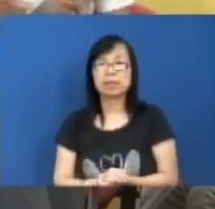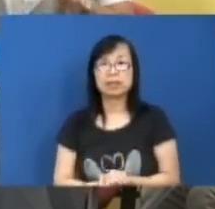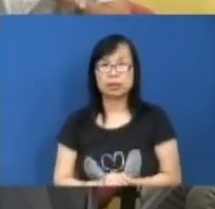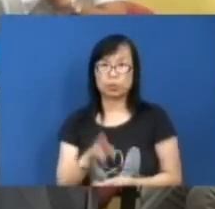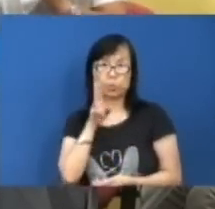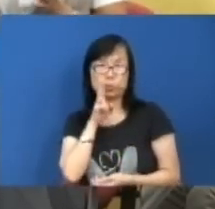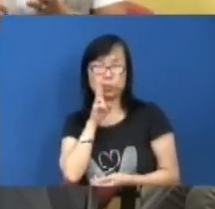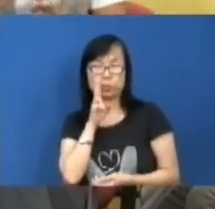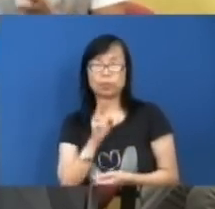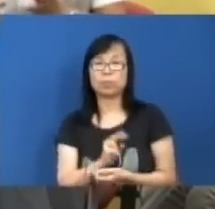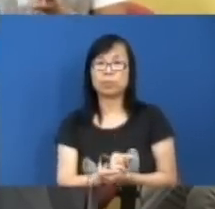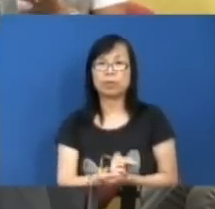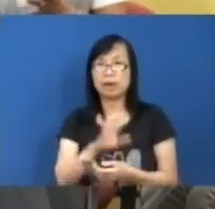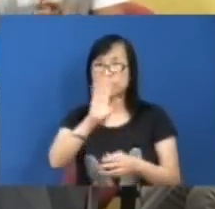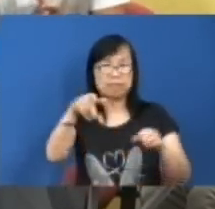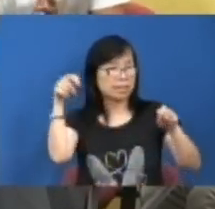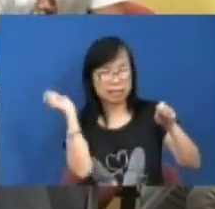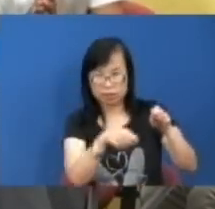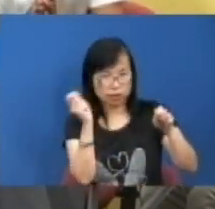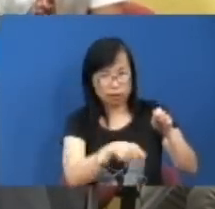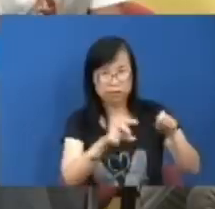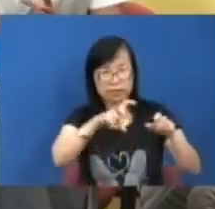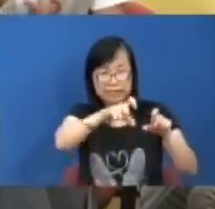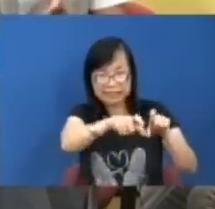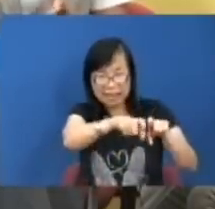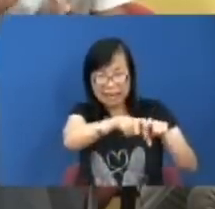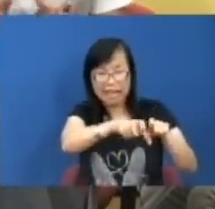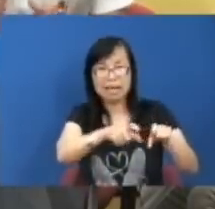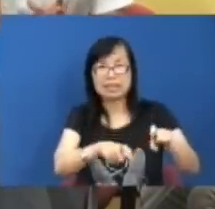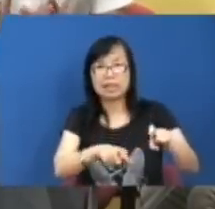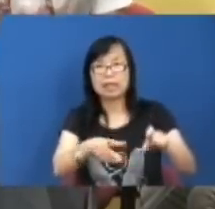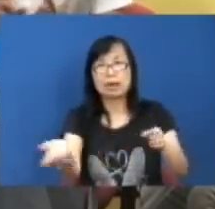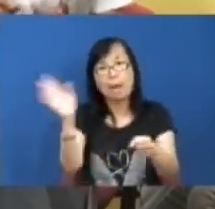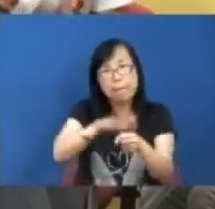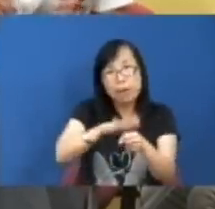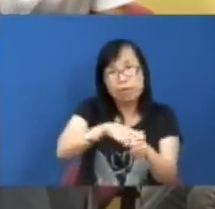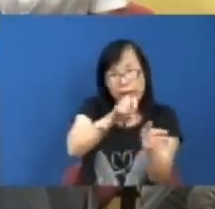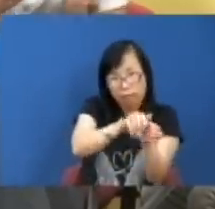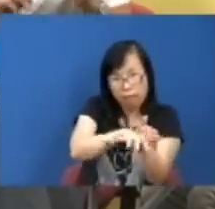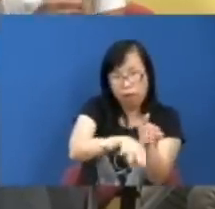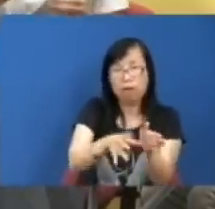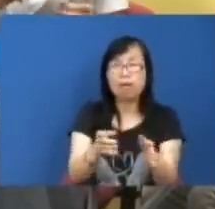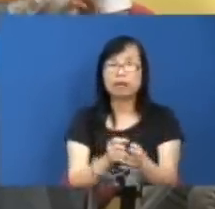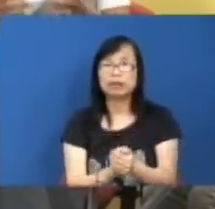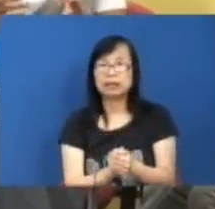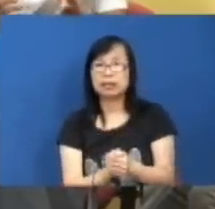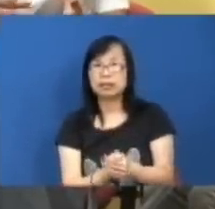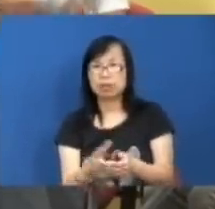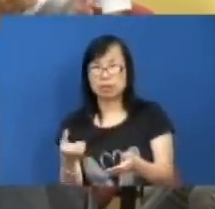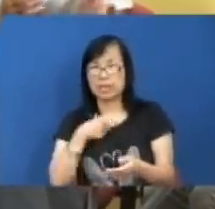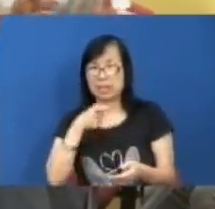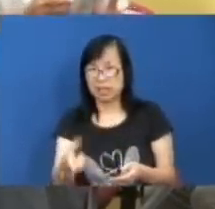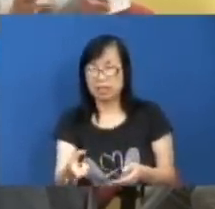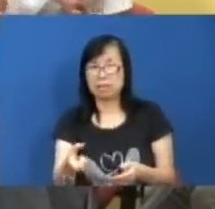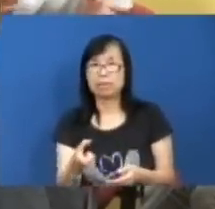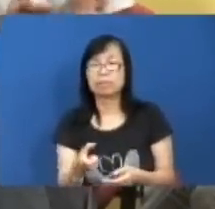喺唔使即係作走咗啲現有嘅瓦仔啦，就補翻啲漏罅嘅時候，即係嗰個即係成本咧效